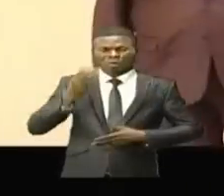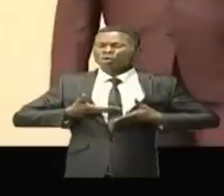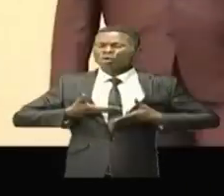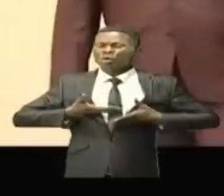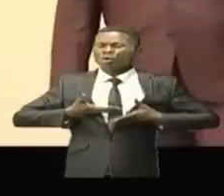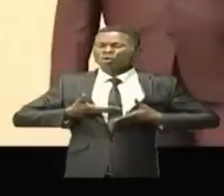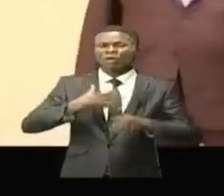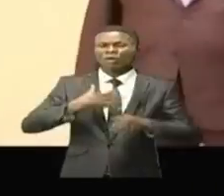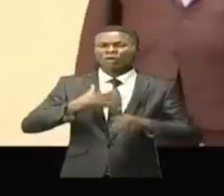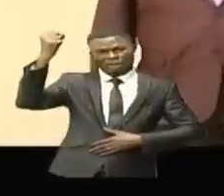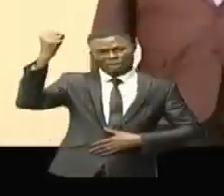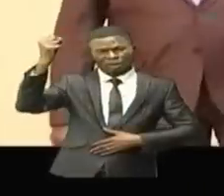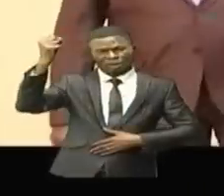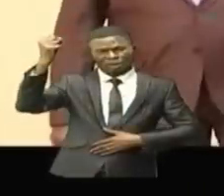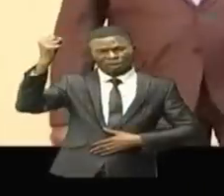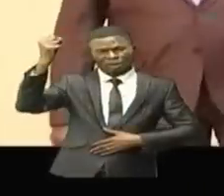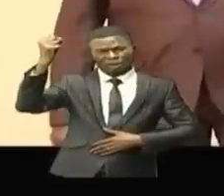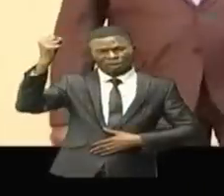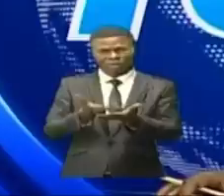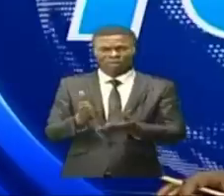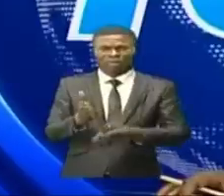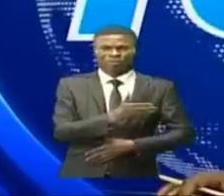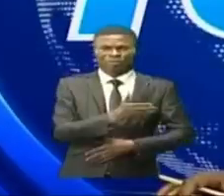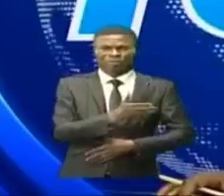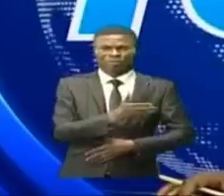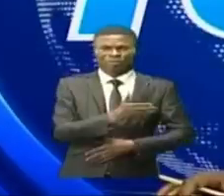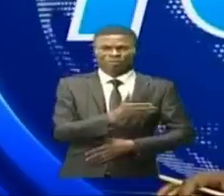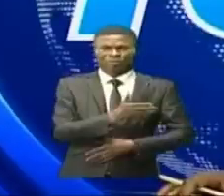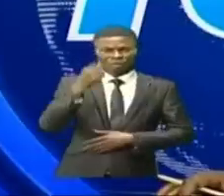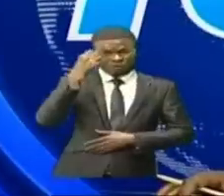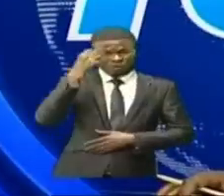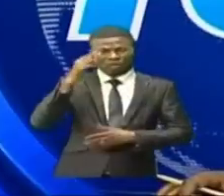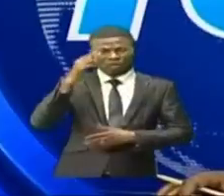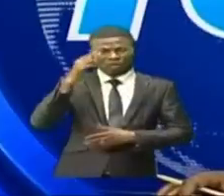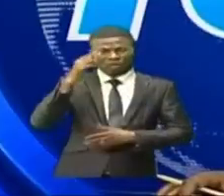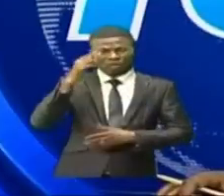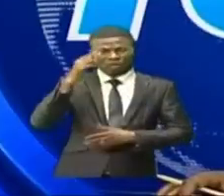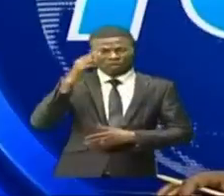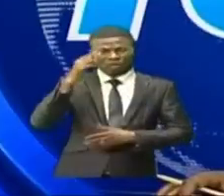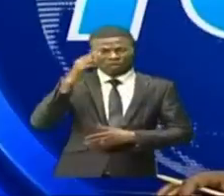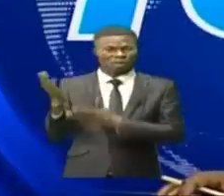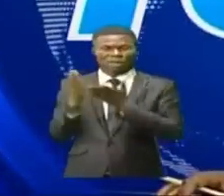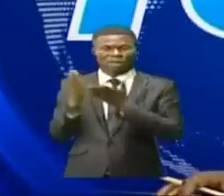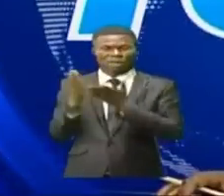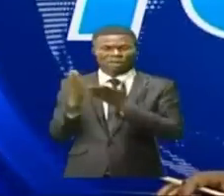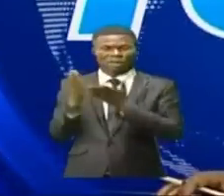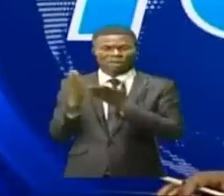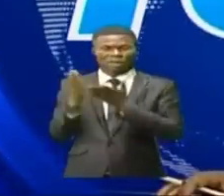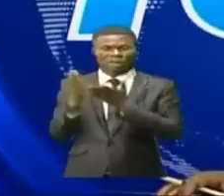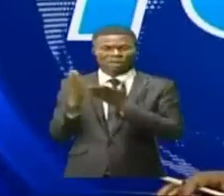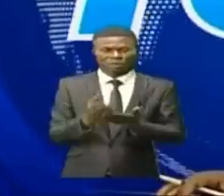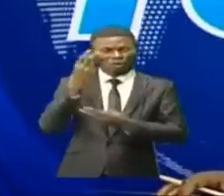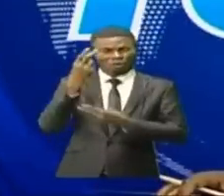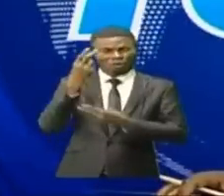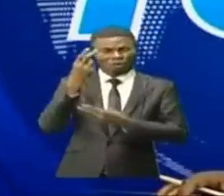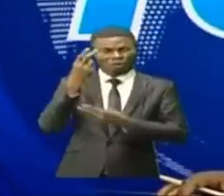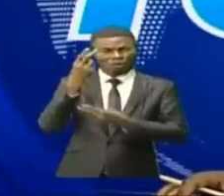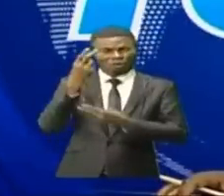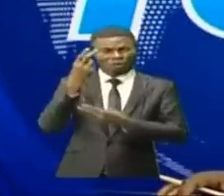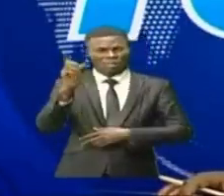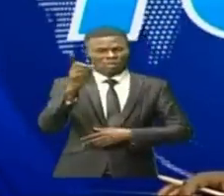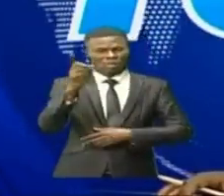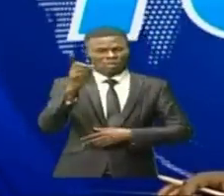gagné le grand chelem. Vous avez compris que c'est la ministre du portefeuille qui a fait la ronde